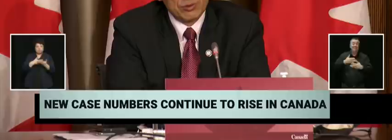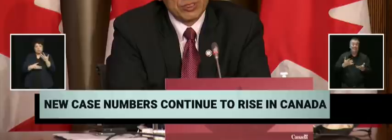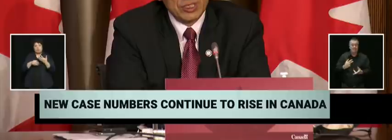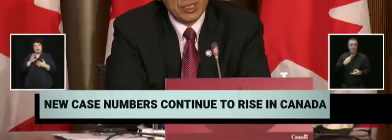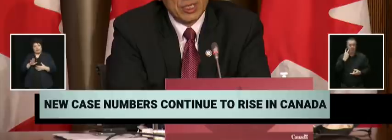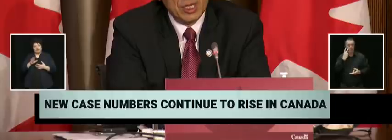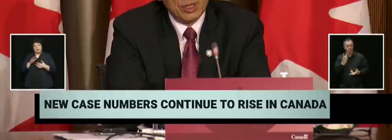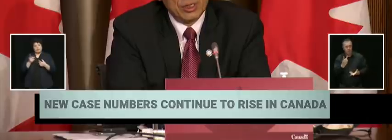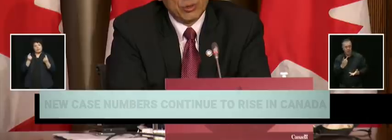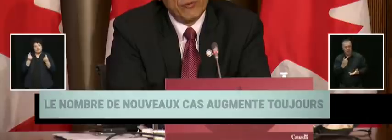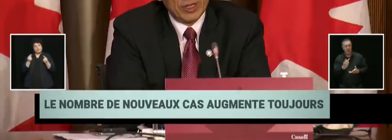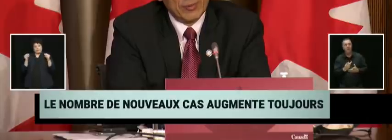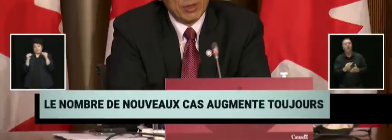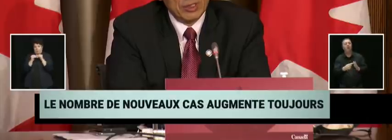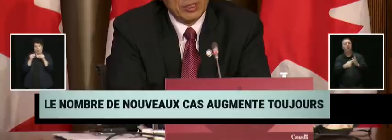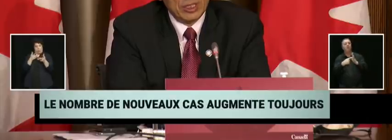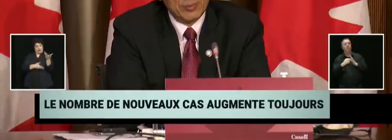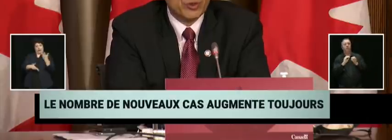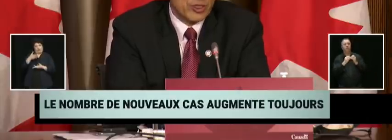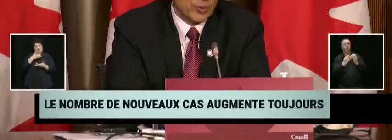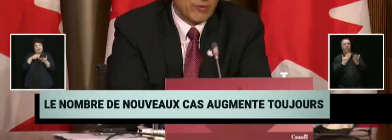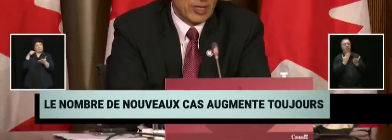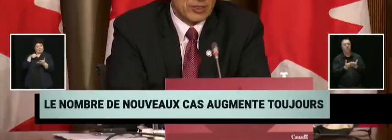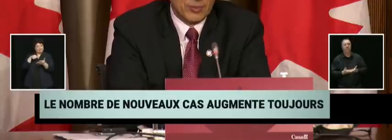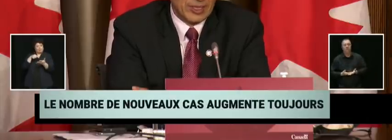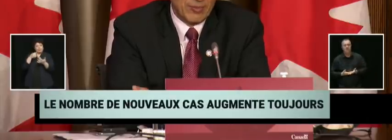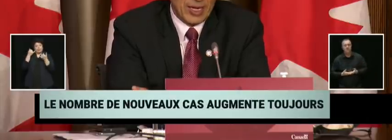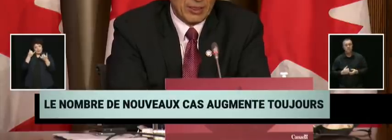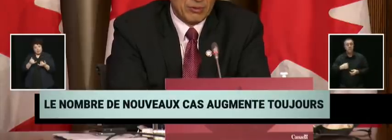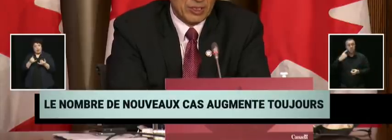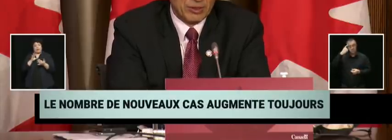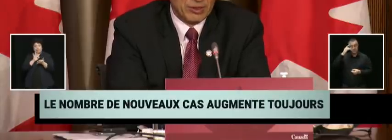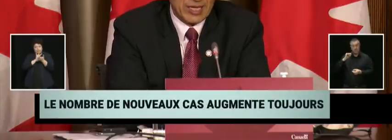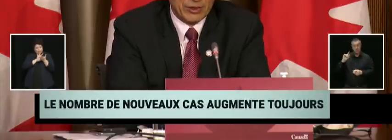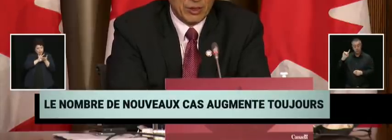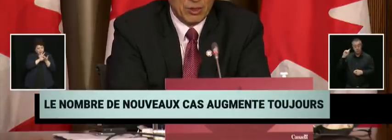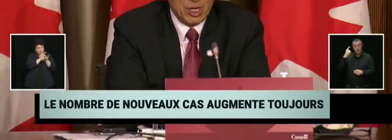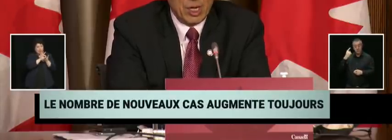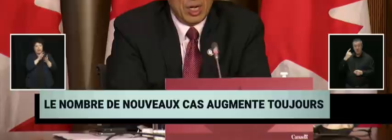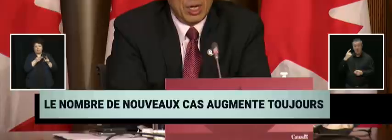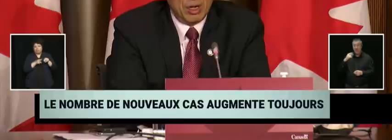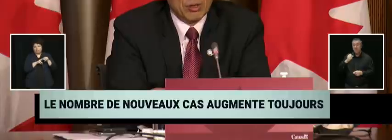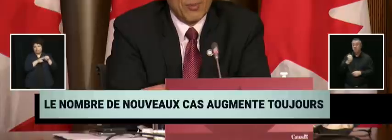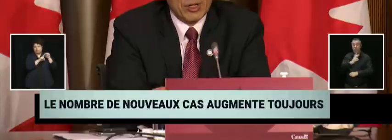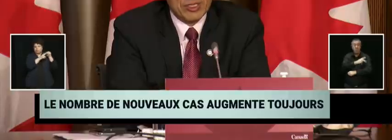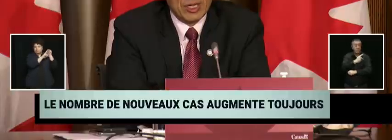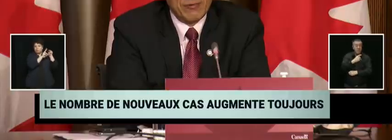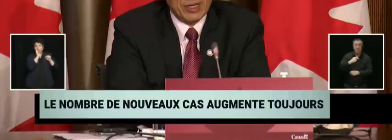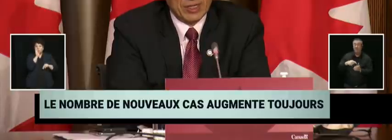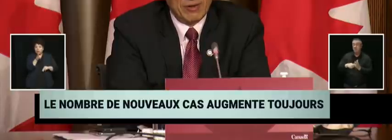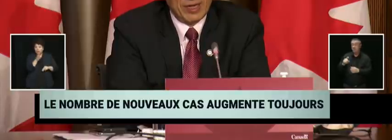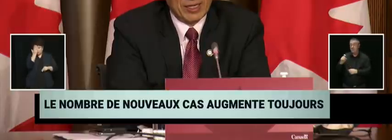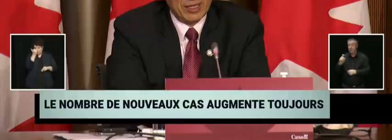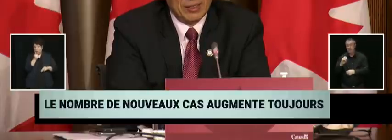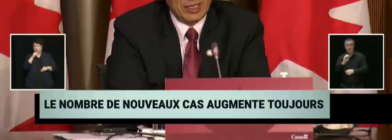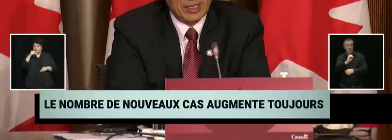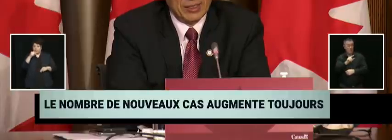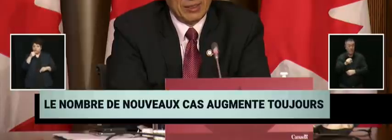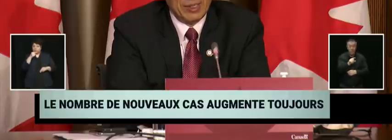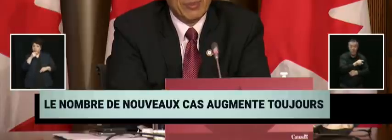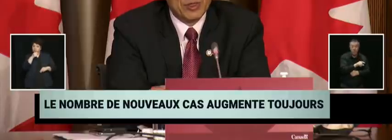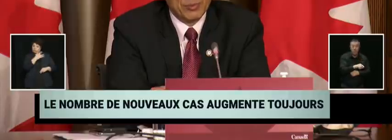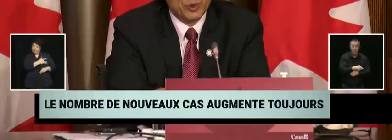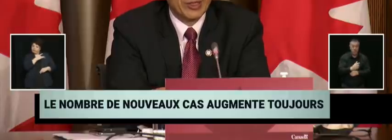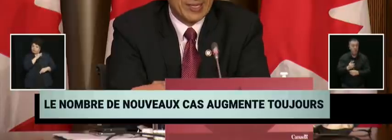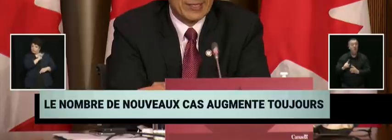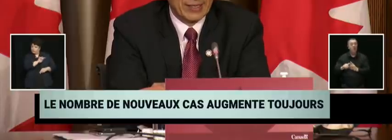je pense aussi que les gouvernements de plusieurs provinces, comme le Québec et aussi en Ontario, ont commencé avec